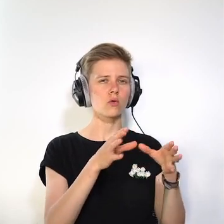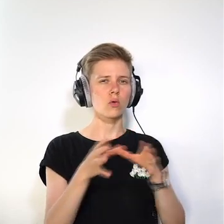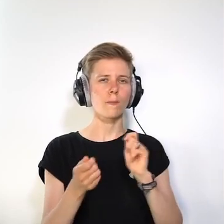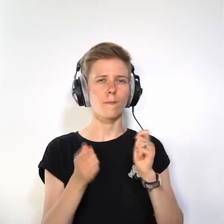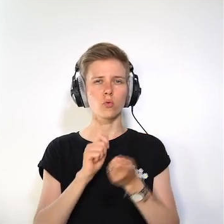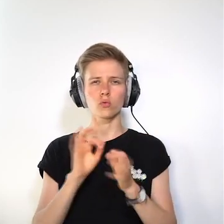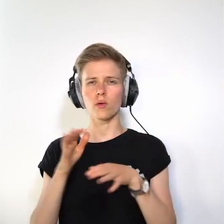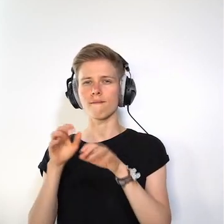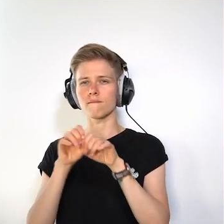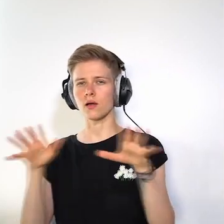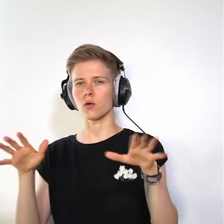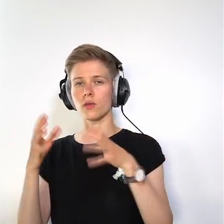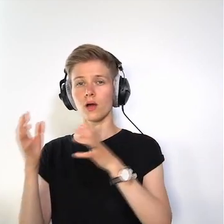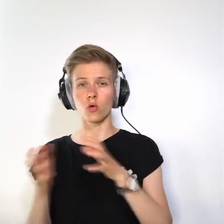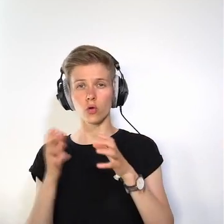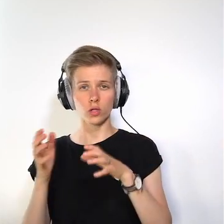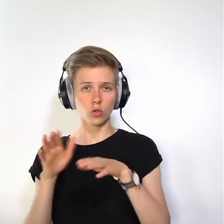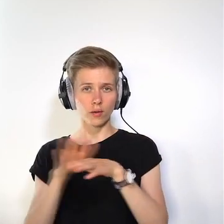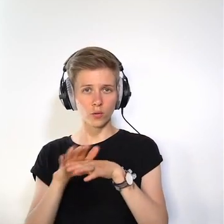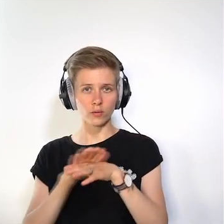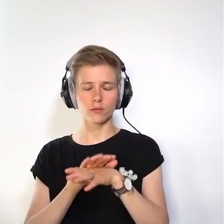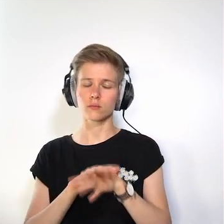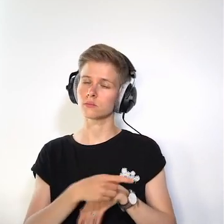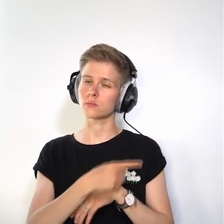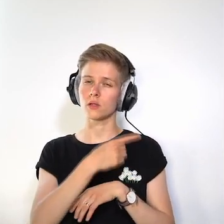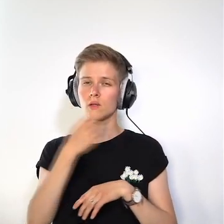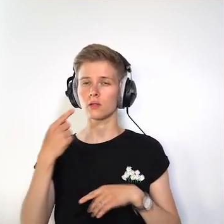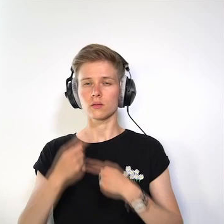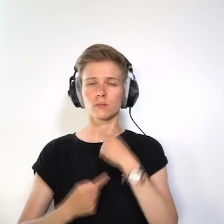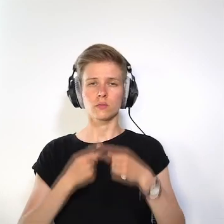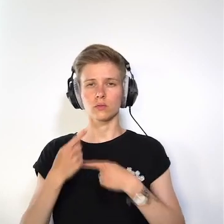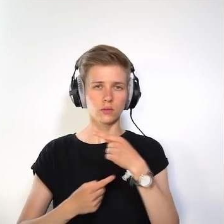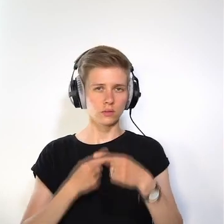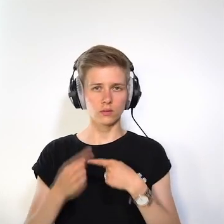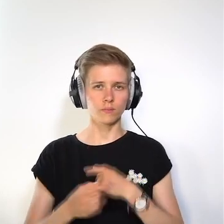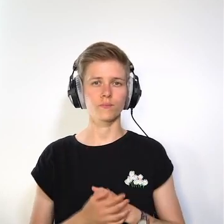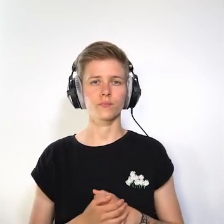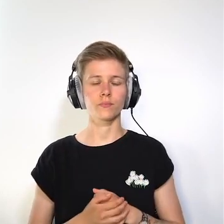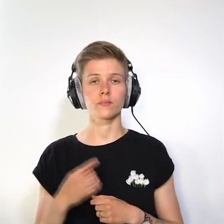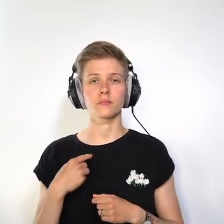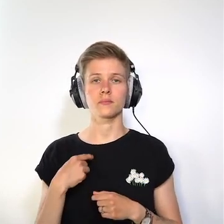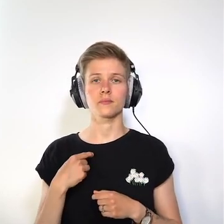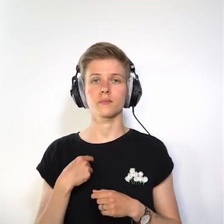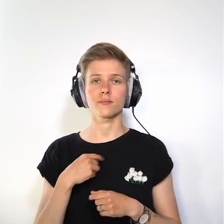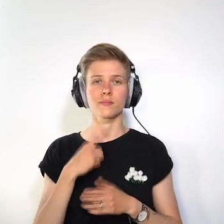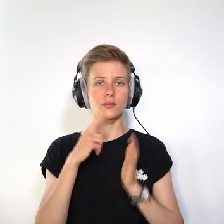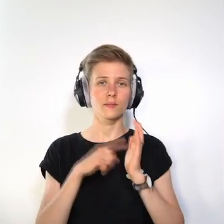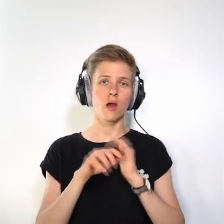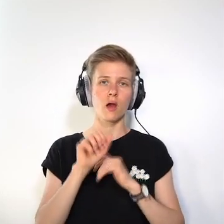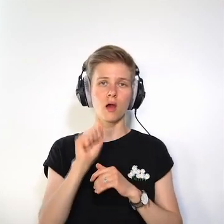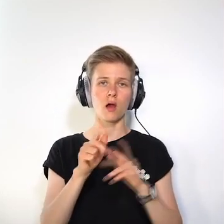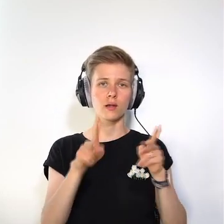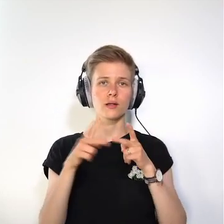vaikuttaa hoitokäytäntöihin, niin se on hirveän pitkä prosessi itse asiassa. Ja mä saatoin seurata sitä esimerkiksi Aklinikkasäätiöllä. Mä olin